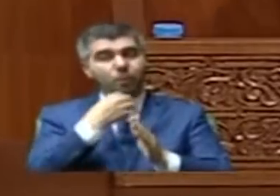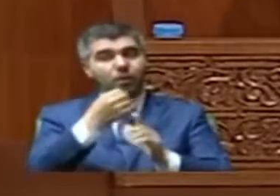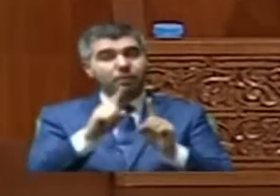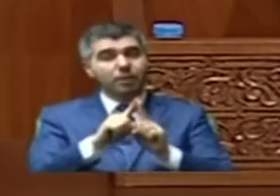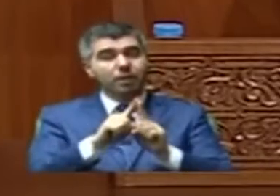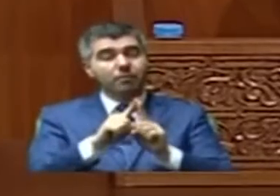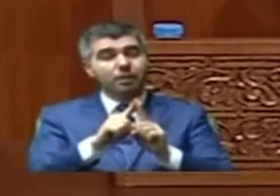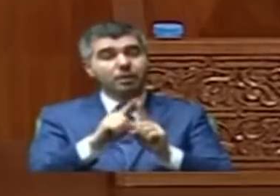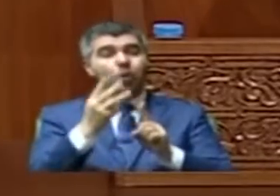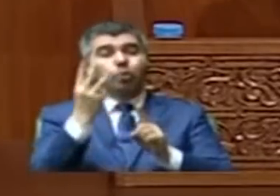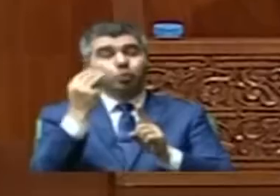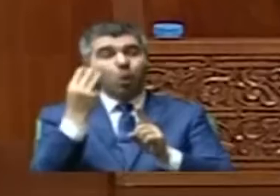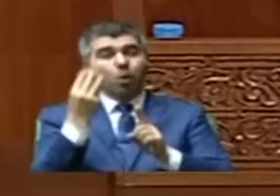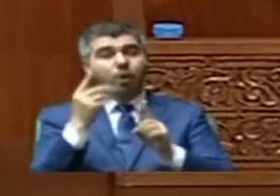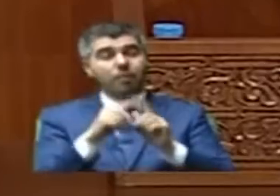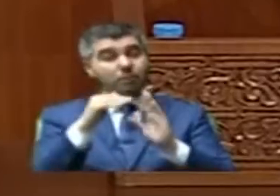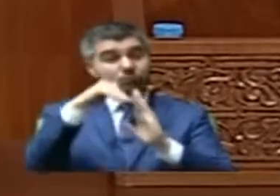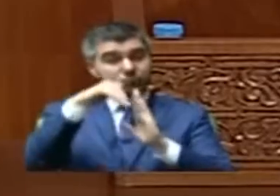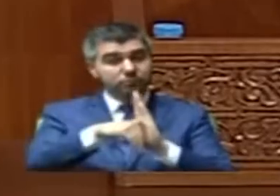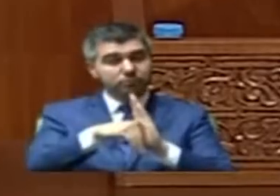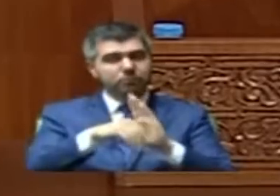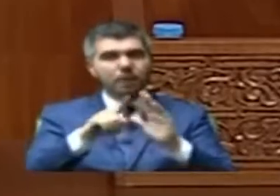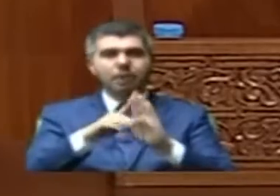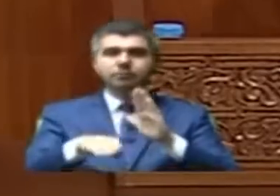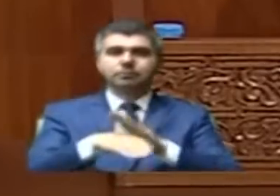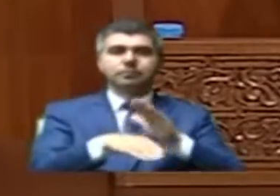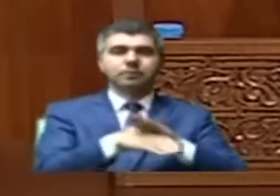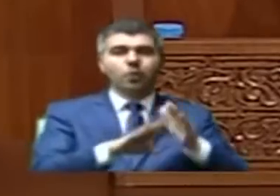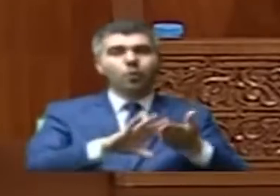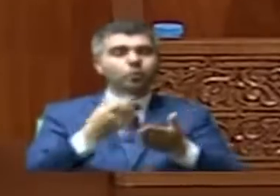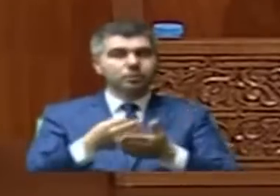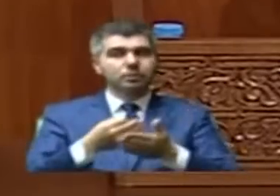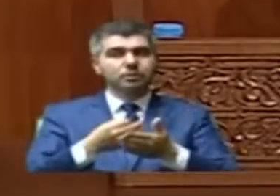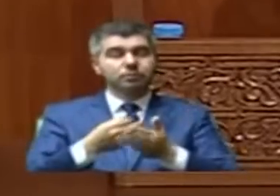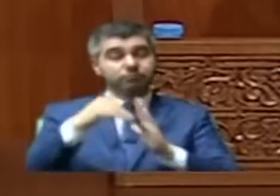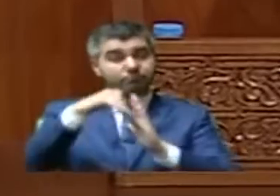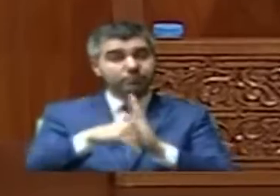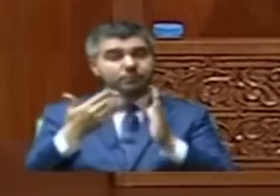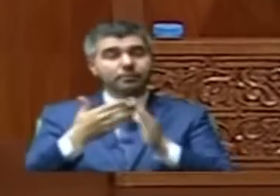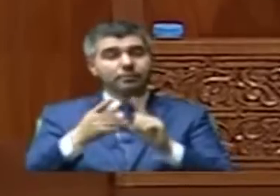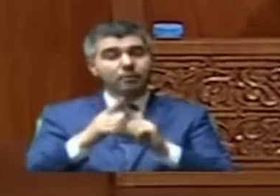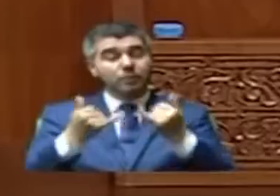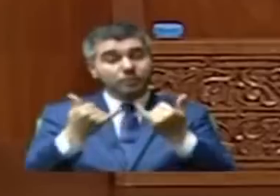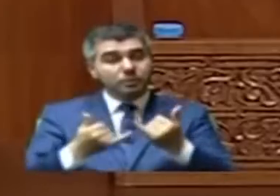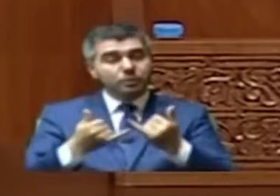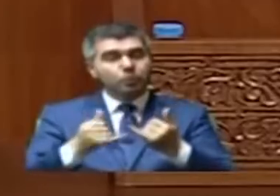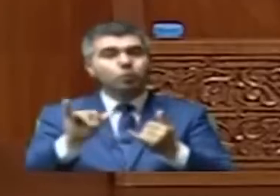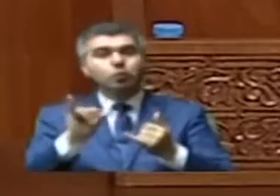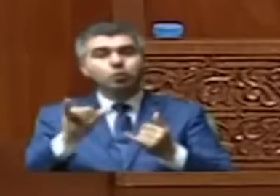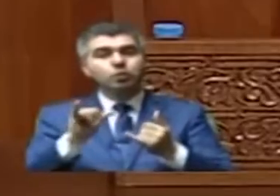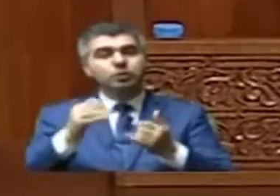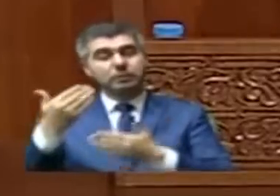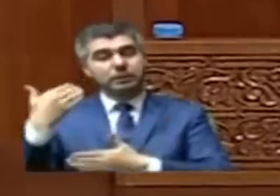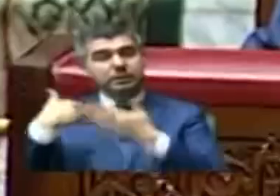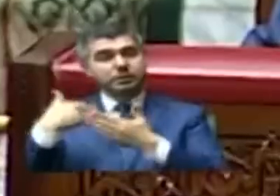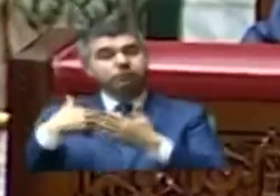5. إلا خفقنا من 3 شهور خصنا نقدموا استقالتنا. حنا بدا الآن كنديروا كنبينوا ها شنو الدار،